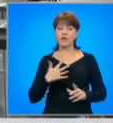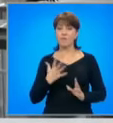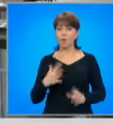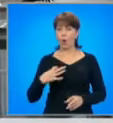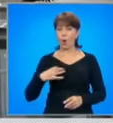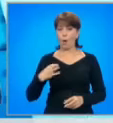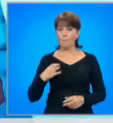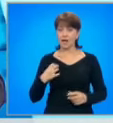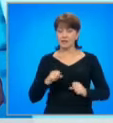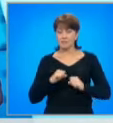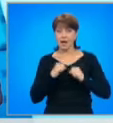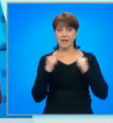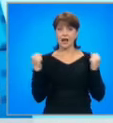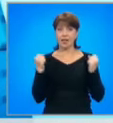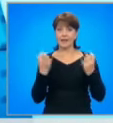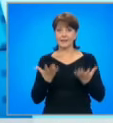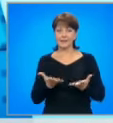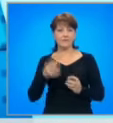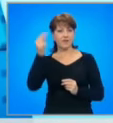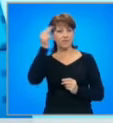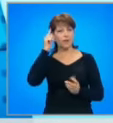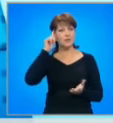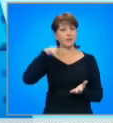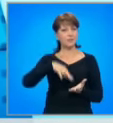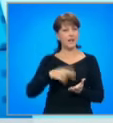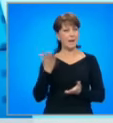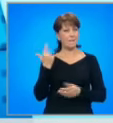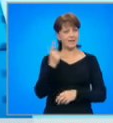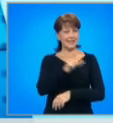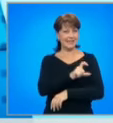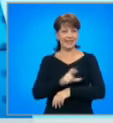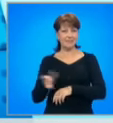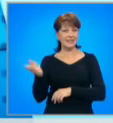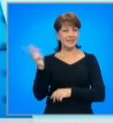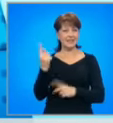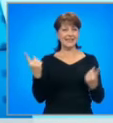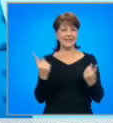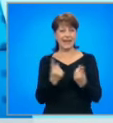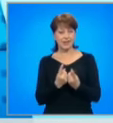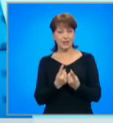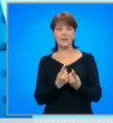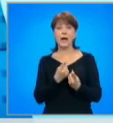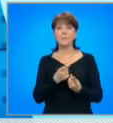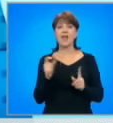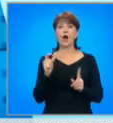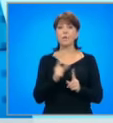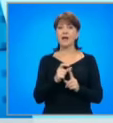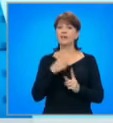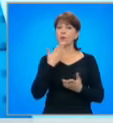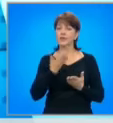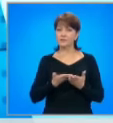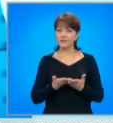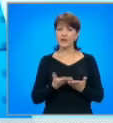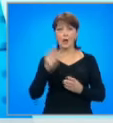ескалация. И българската позиция. Още преди седмица след консултативната среща по сигурността, президентът Румен Радев обяви,